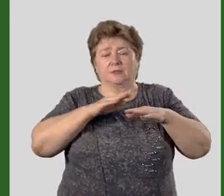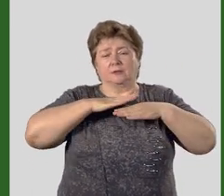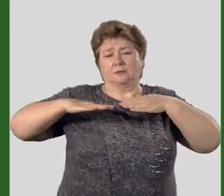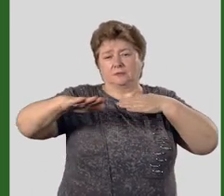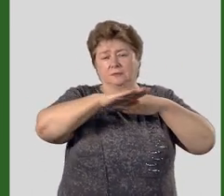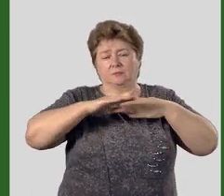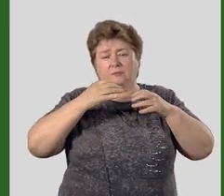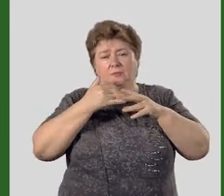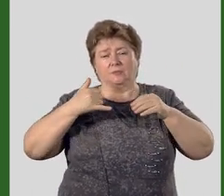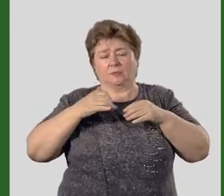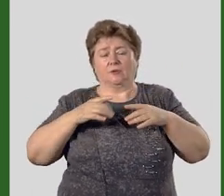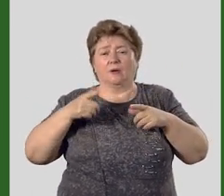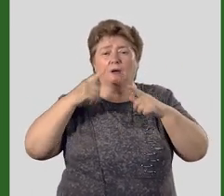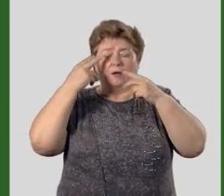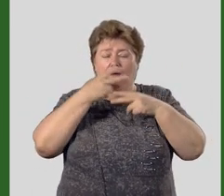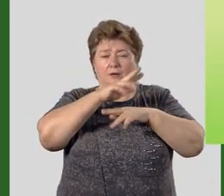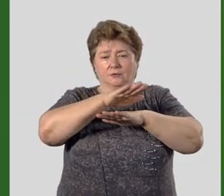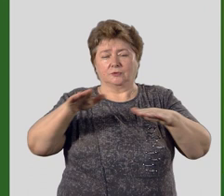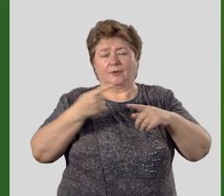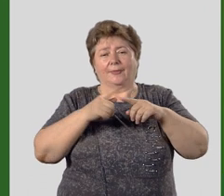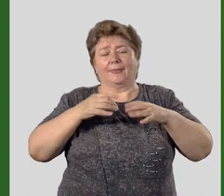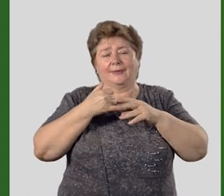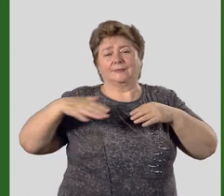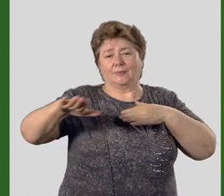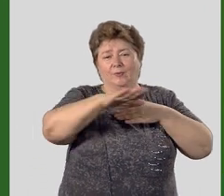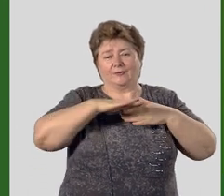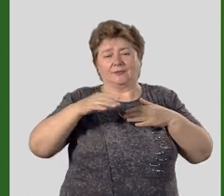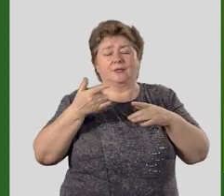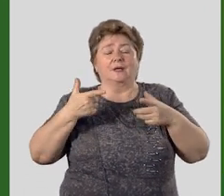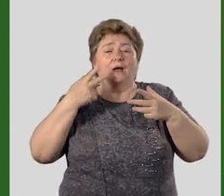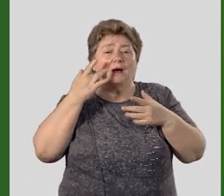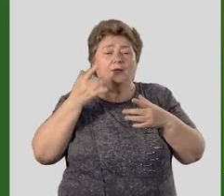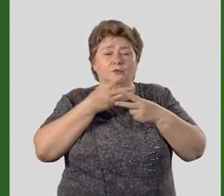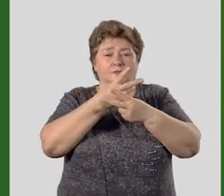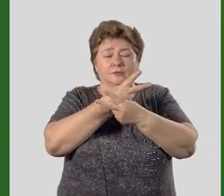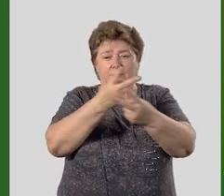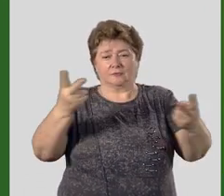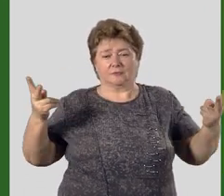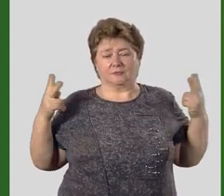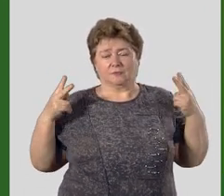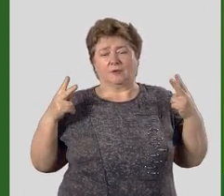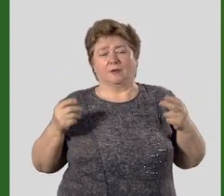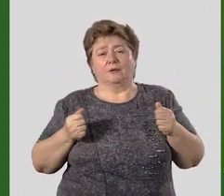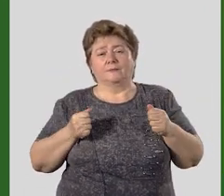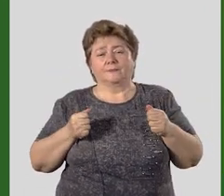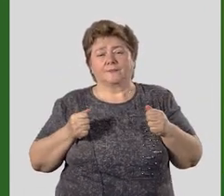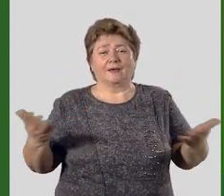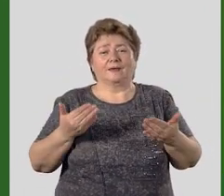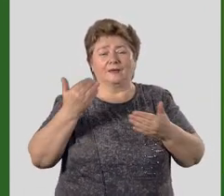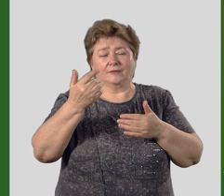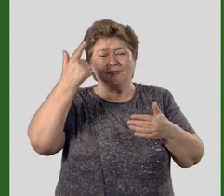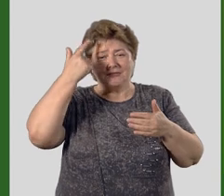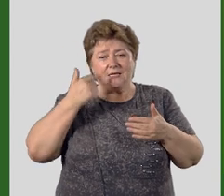поверхностью. Горизонт – это земная поверхность, которую мы видим вокруг себя. Какие